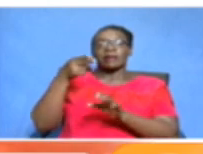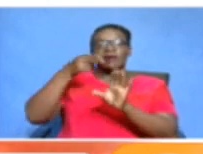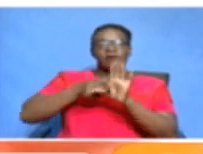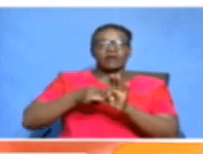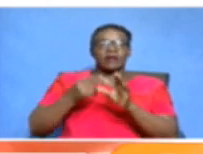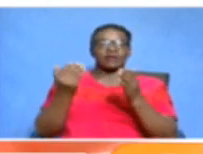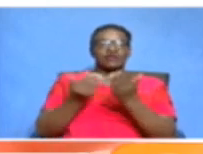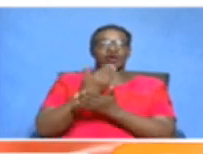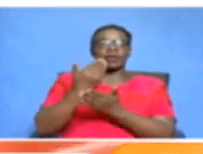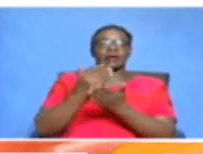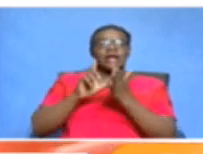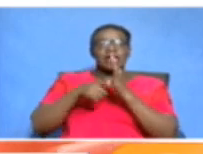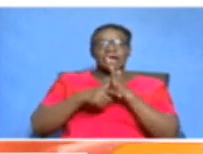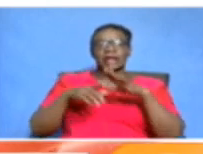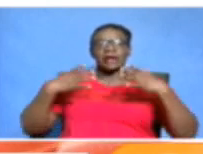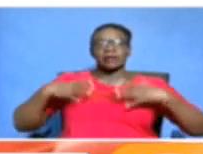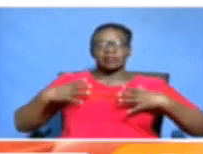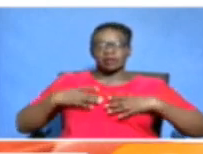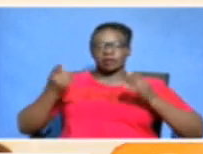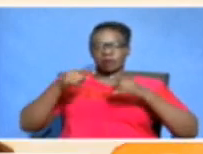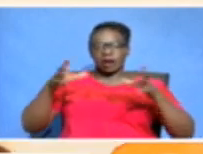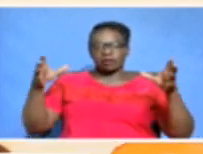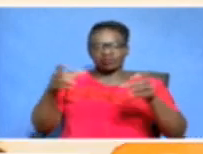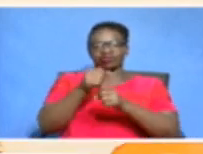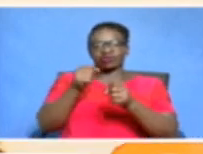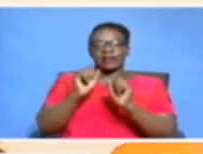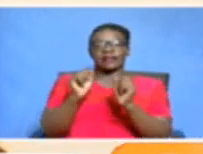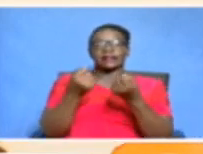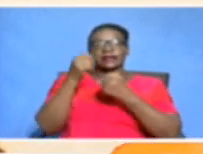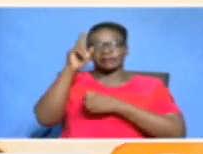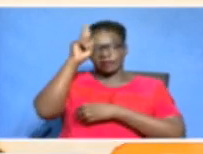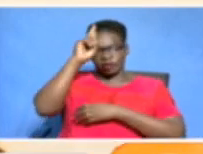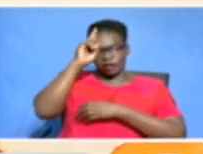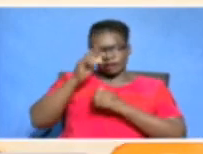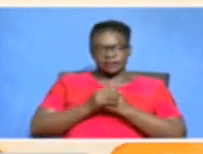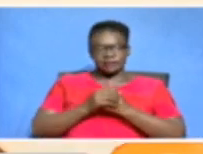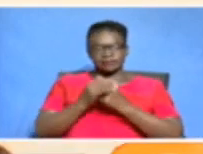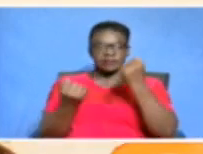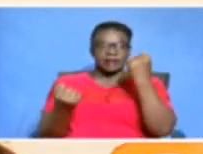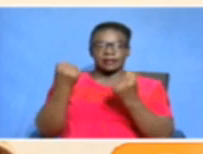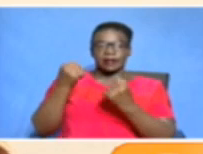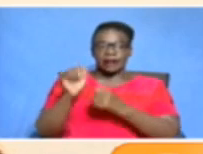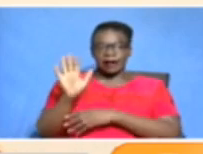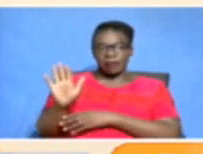wananchi waliowakamata na kumuokoa afisa huyo. The motor vehicle has so far been